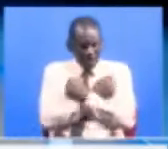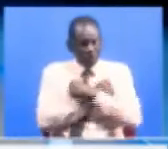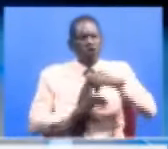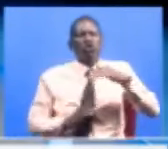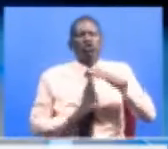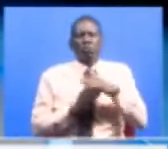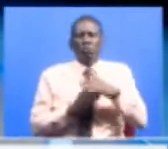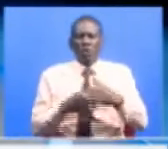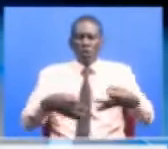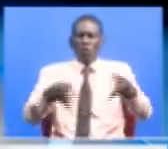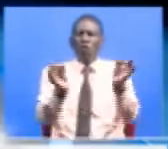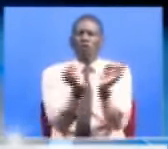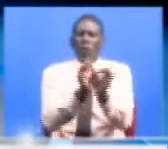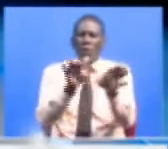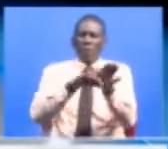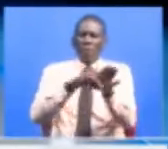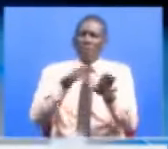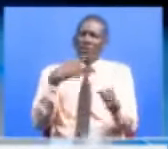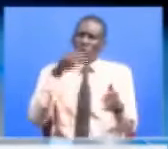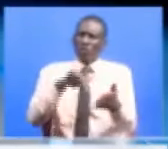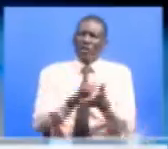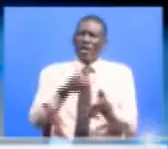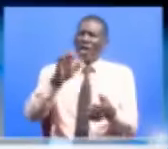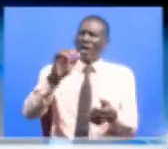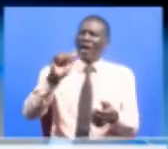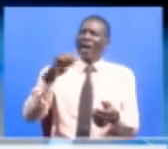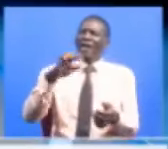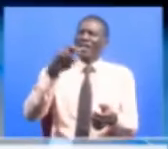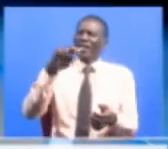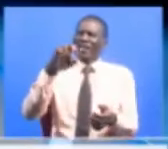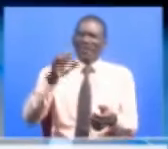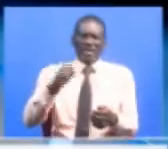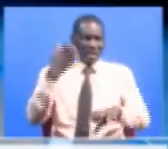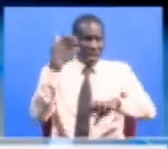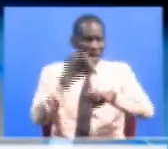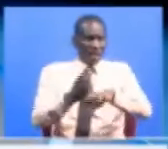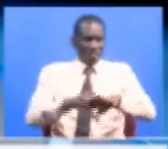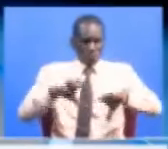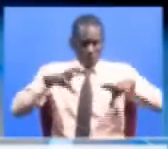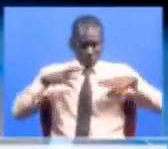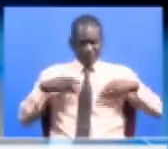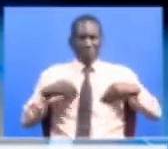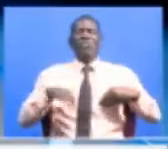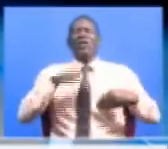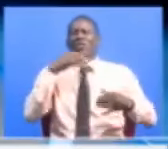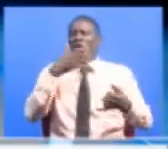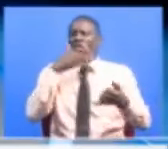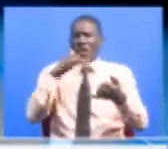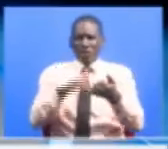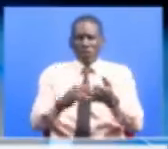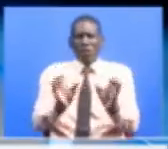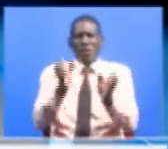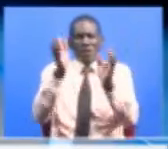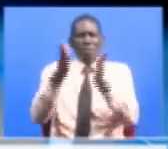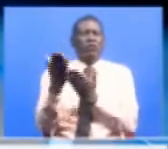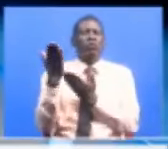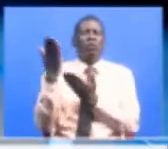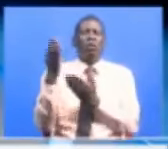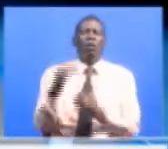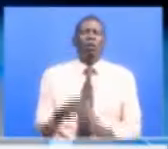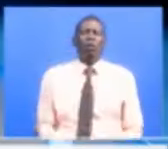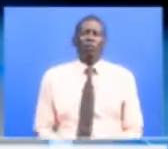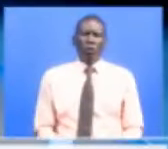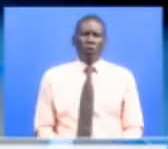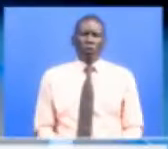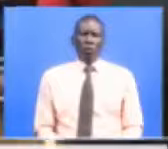mujibu wa familia, Agnes alikuwa na wakati mgumu kubali kifo cha mumewe. Tumpate mwanahabari wetu Margaret Kimathi na taarifa hiyo ya